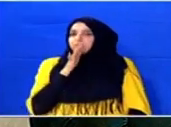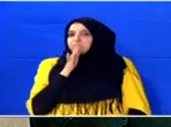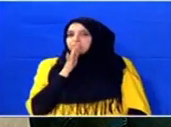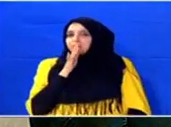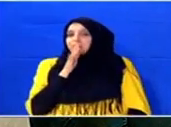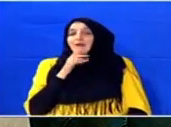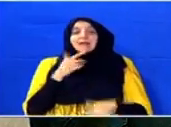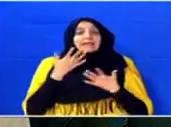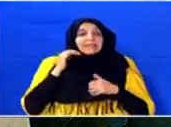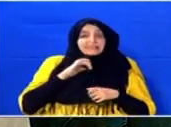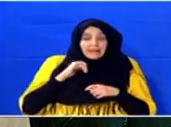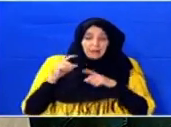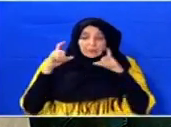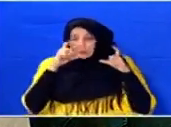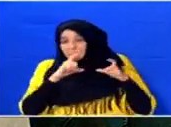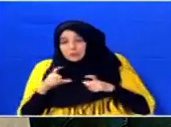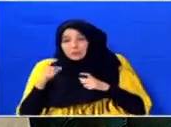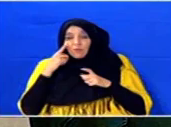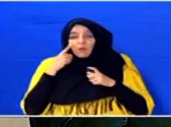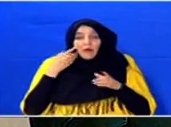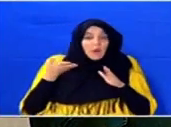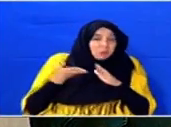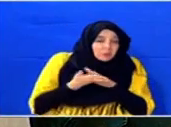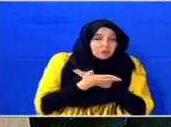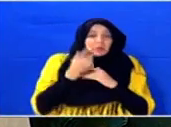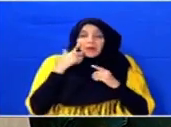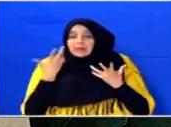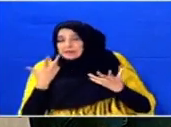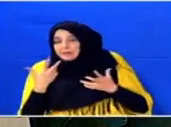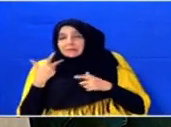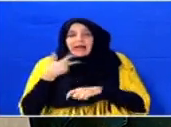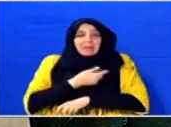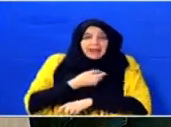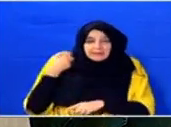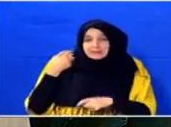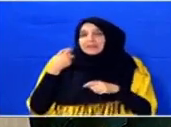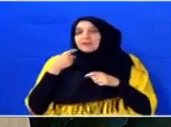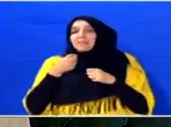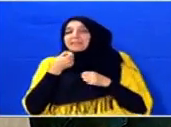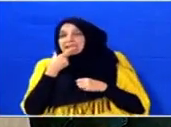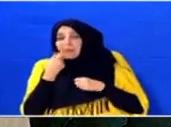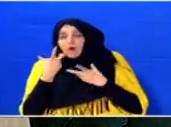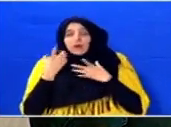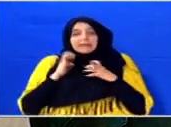جراحيه الا اذا لم تسعفه جميع الحلم